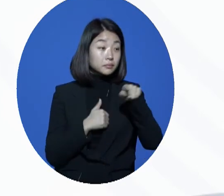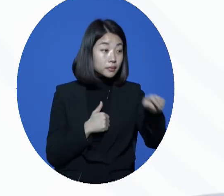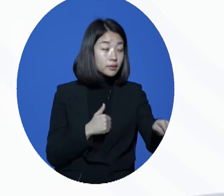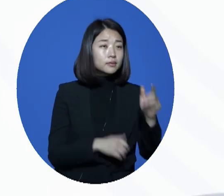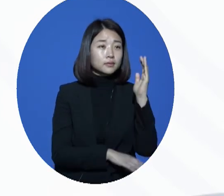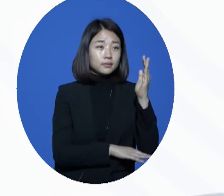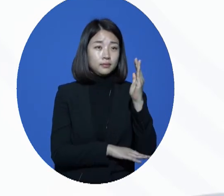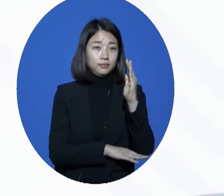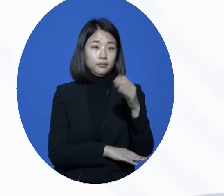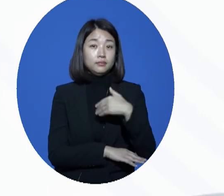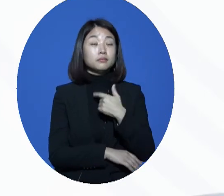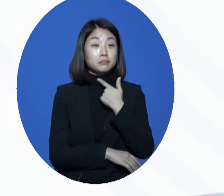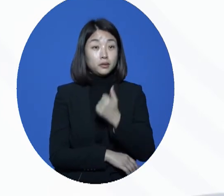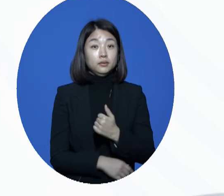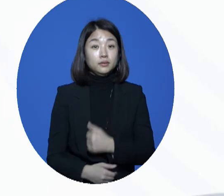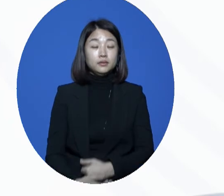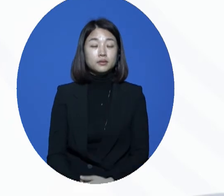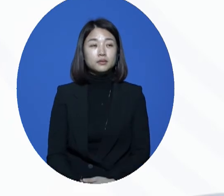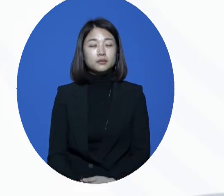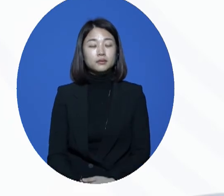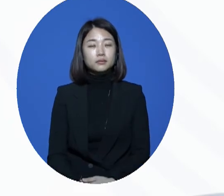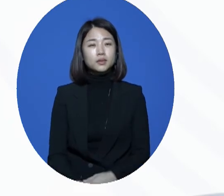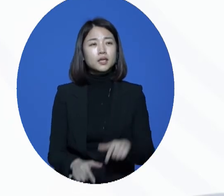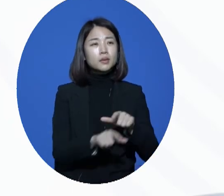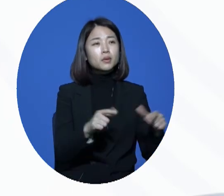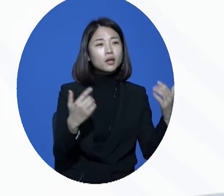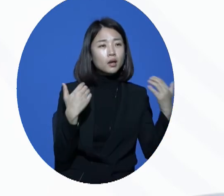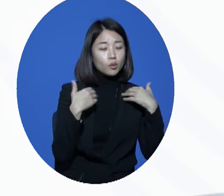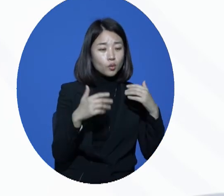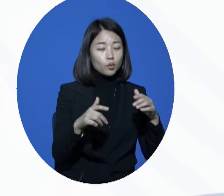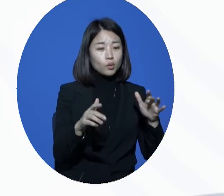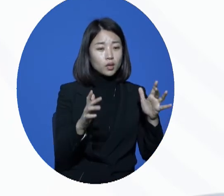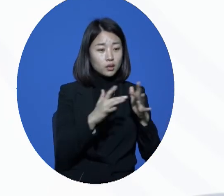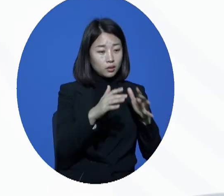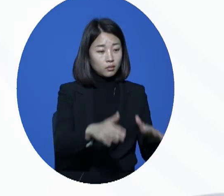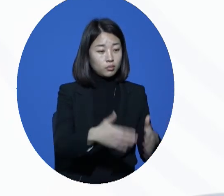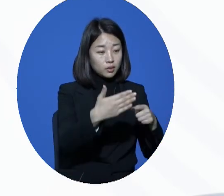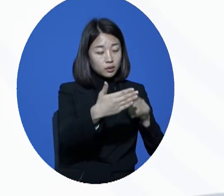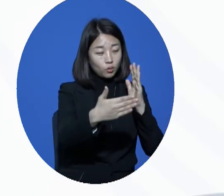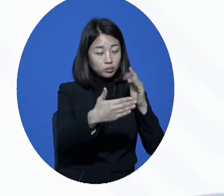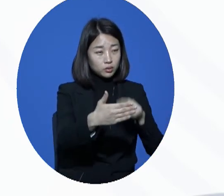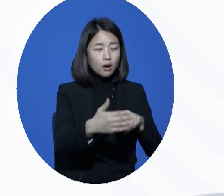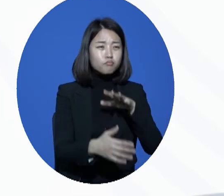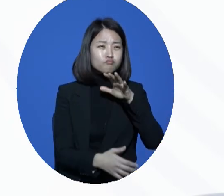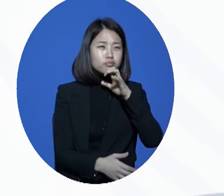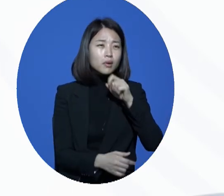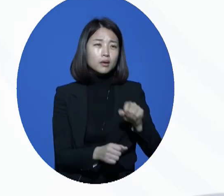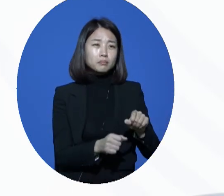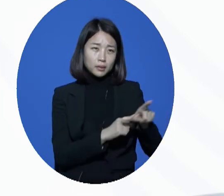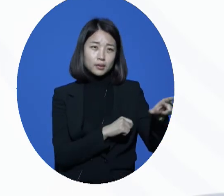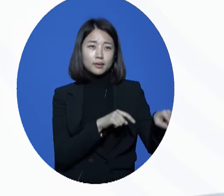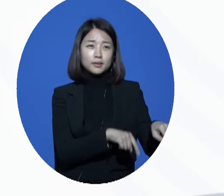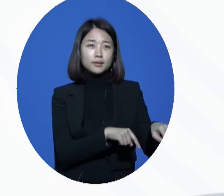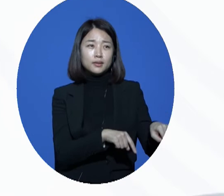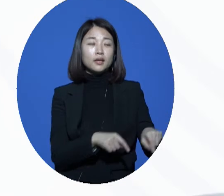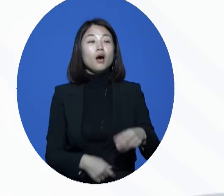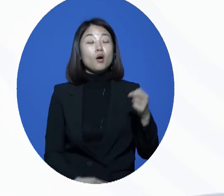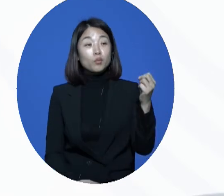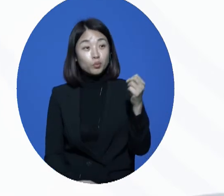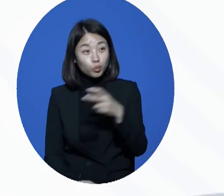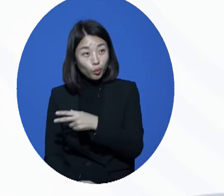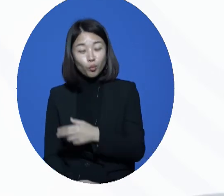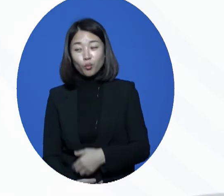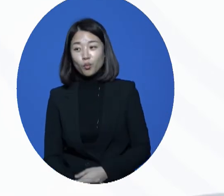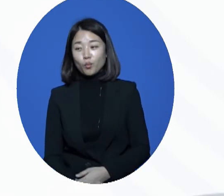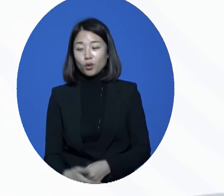내용의 참고인 진술을 했었는데요. 일단 일반 학교 온라인 수업에 대한 대부분이 불만족한 것으로 나타났습니다. 또 긴급